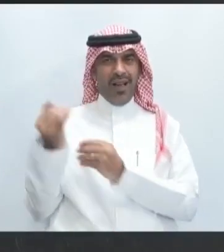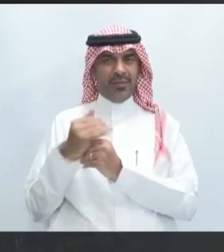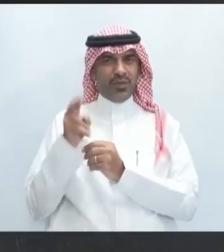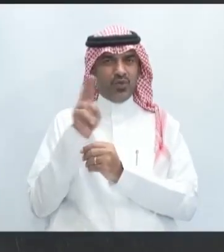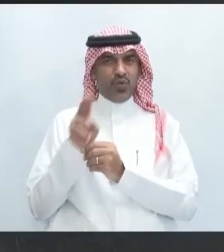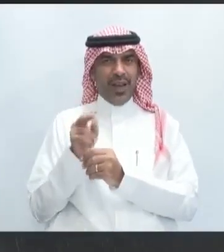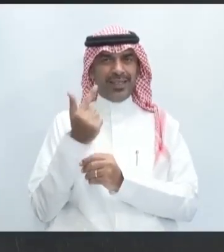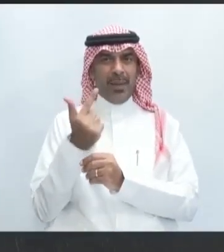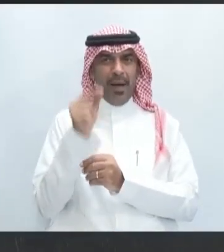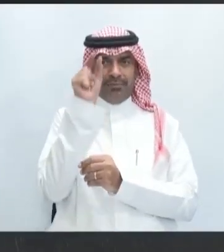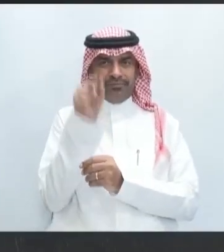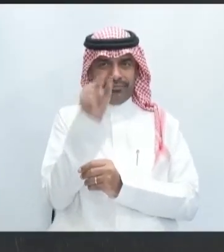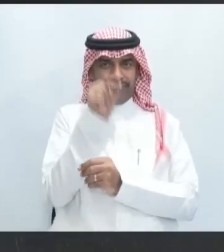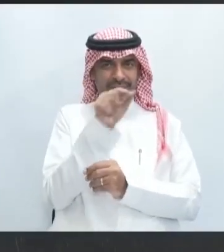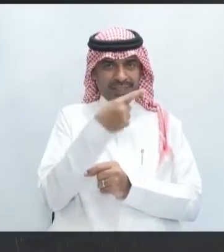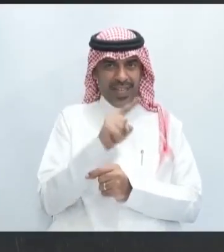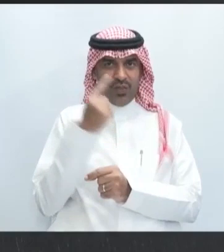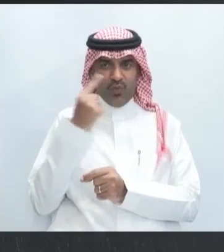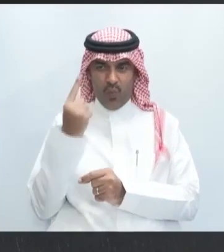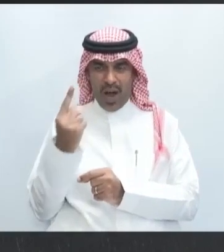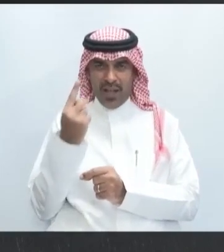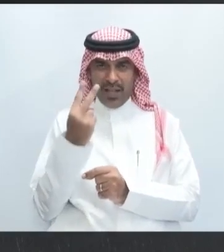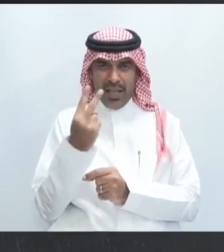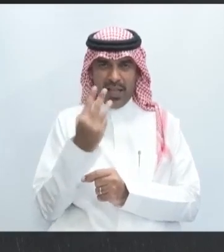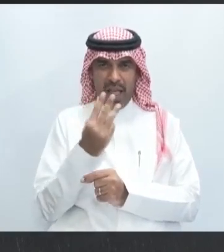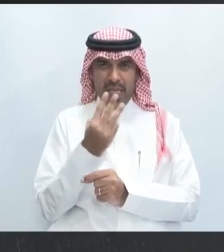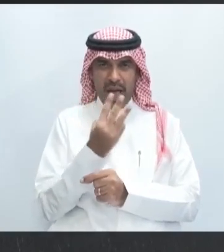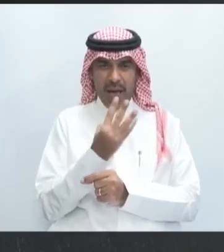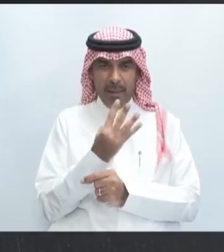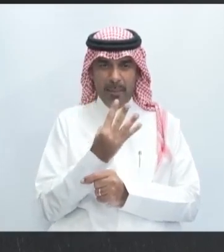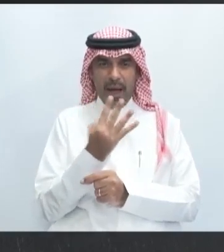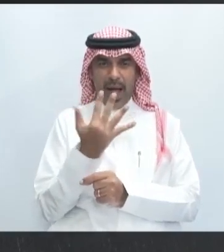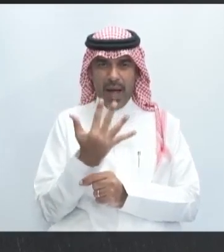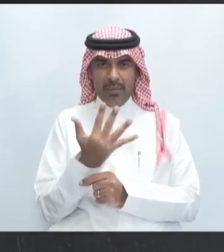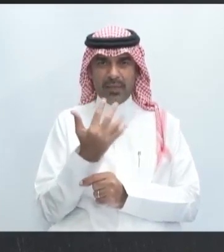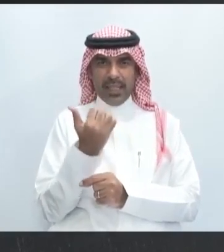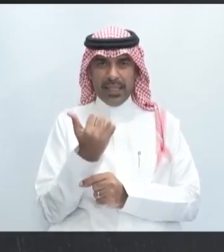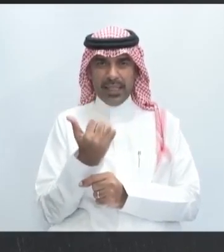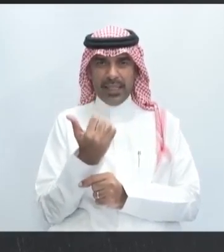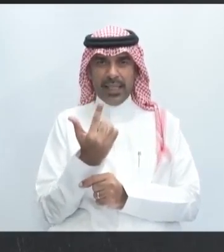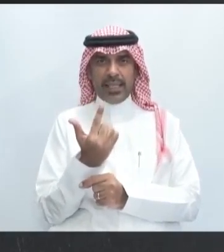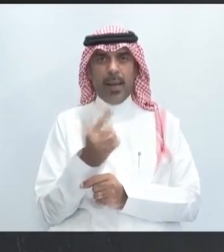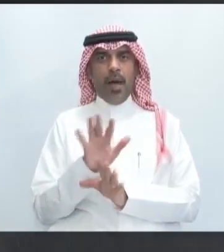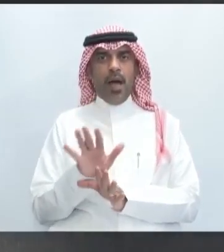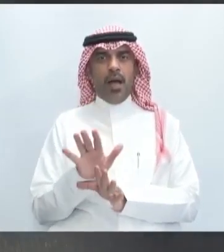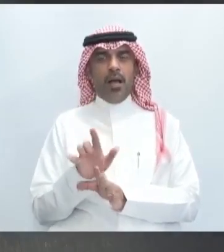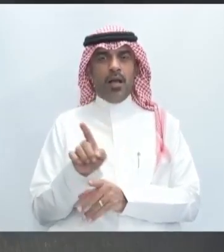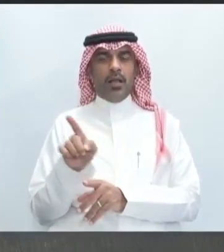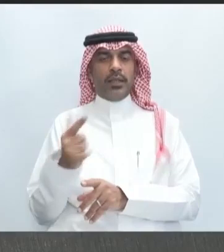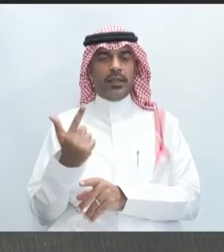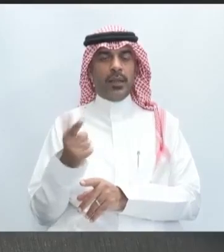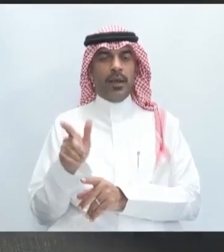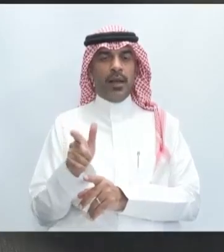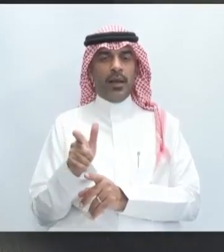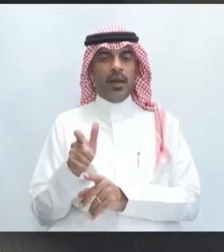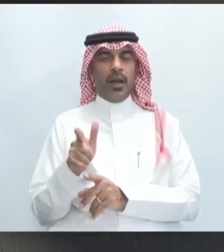وضعنا سبعه من العشرات واحد اثنان ثلاثه اربعه خمسه سته سبعه طيب